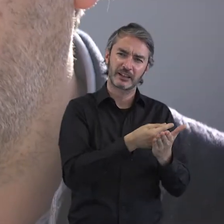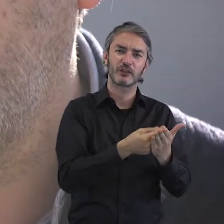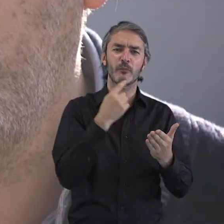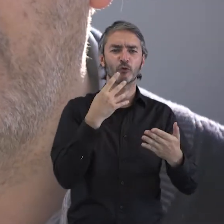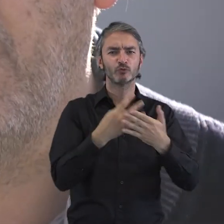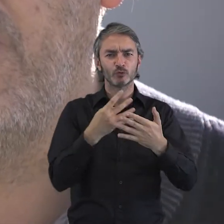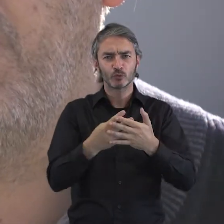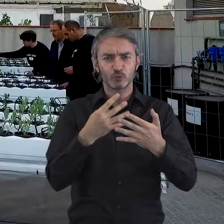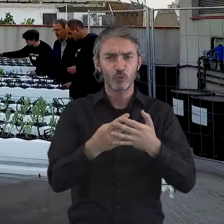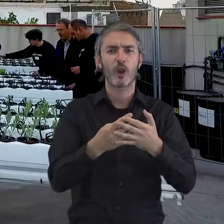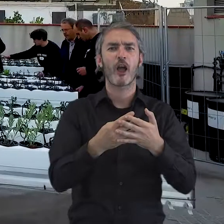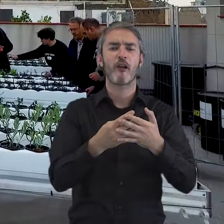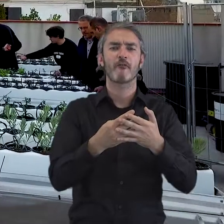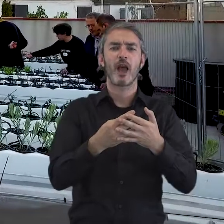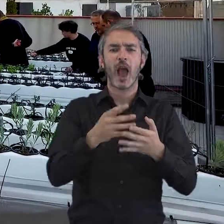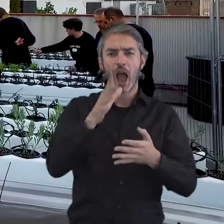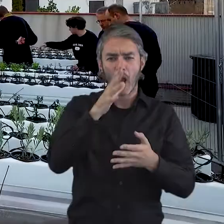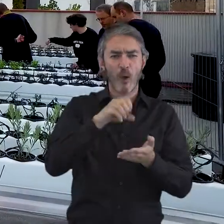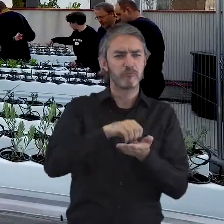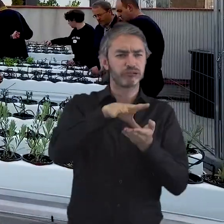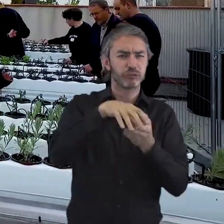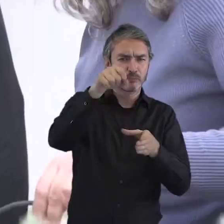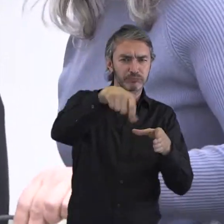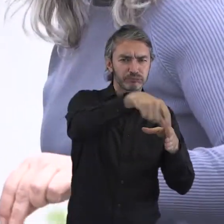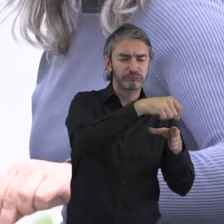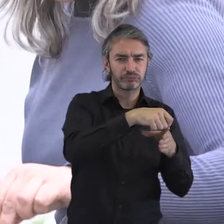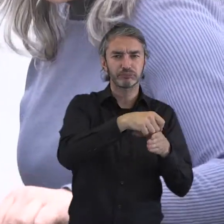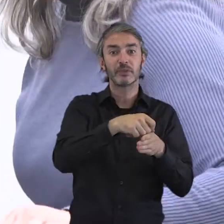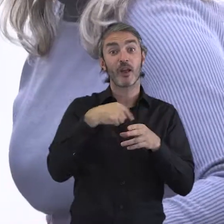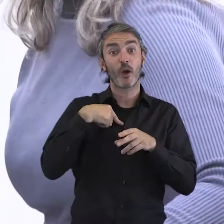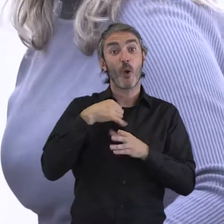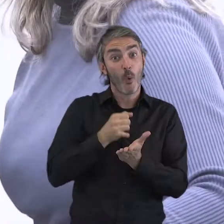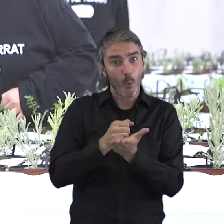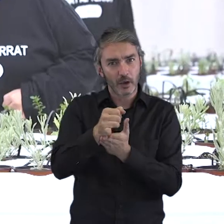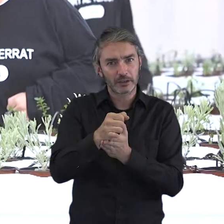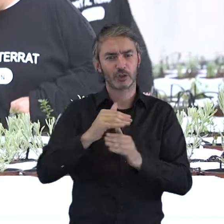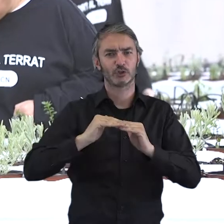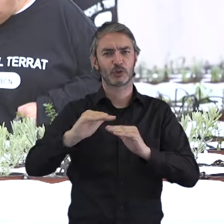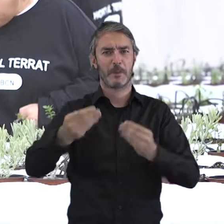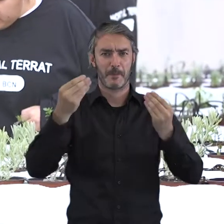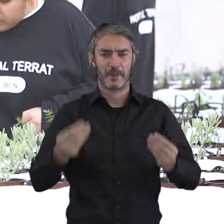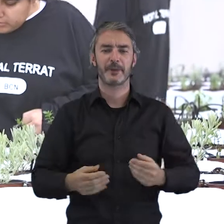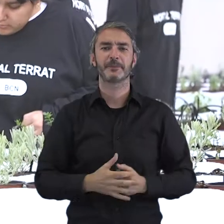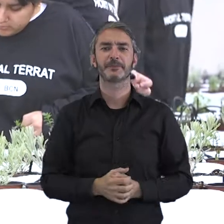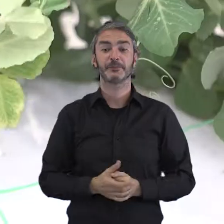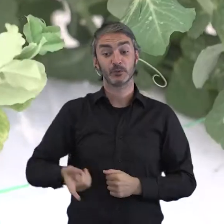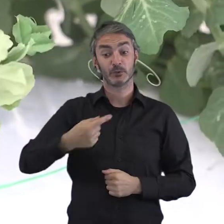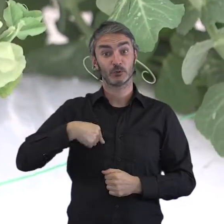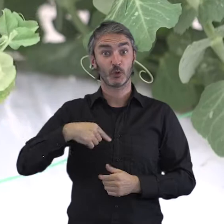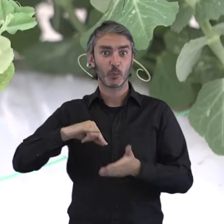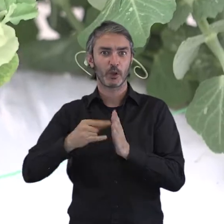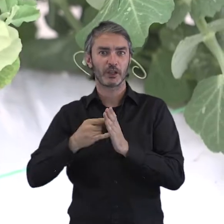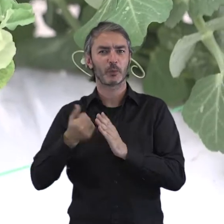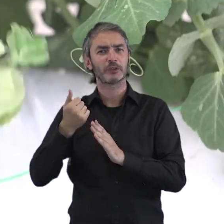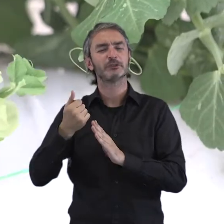de les estructures fins al sistema de fertilització, el sistema de l'EC, de forma que l'hort sigui ambientalment sostenible. També té un plus afegit a aquest projecte, que